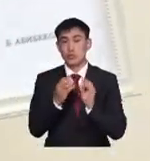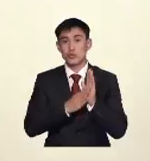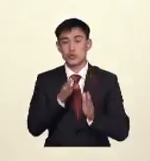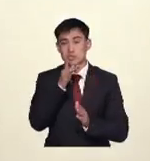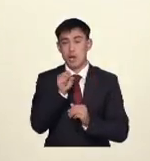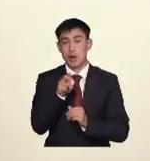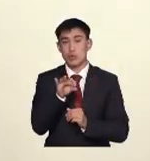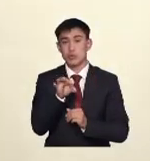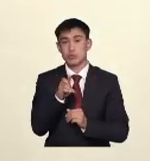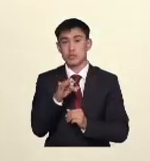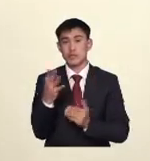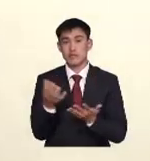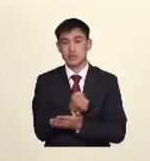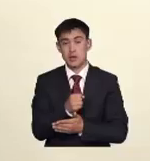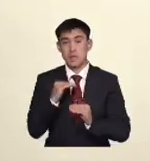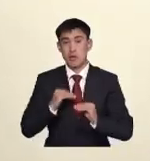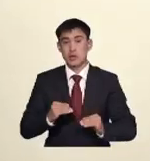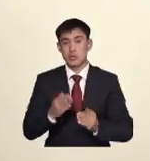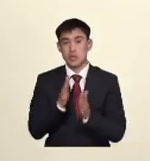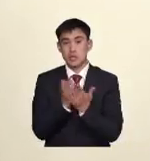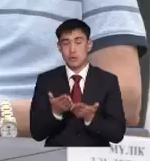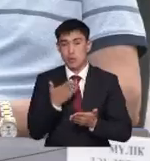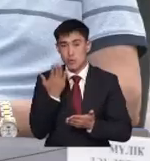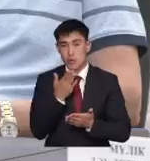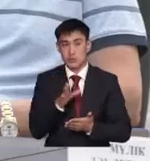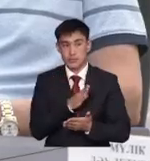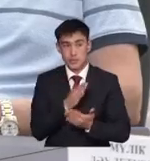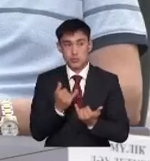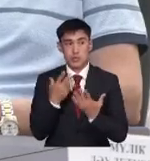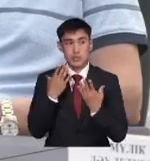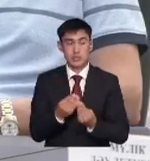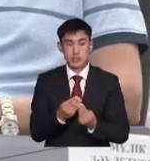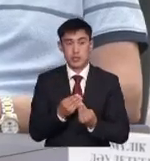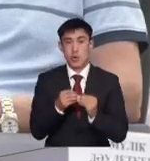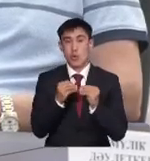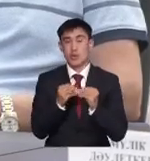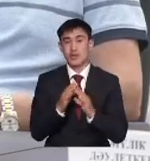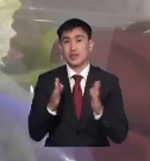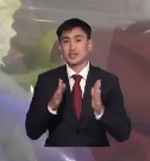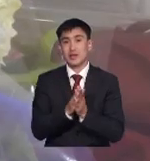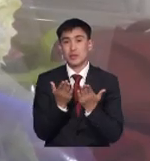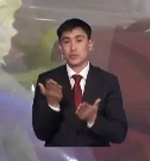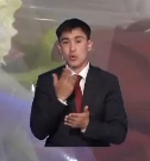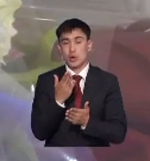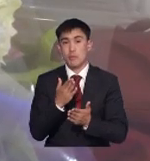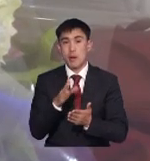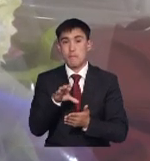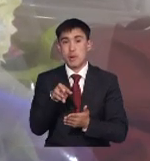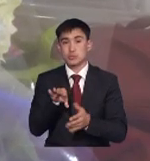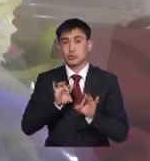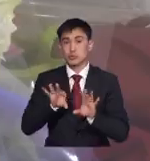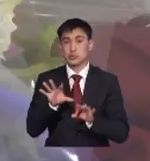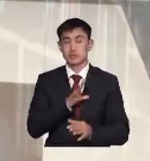Ақбота Мырзалиноваға бұйырды. Бала күннен кітап оқуға құмар болыпты. Бүгінге дейін 10-нан аса кітапты оқып, мазмұнымен бөлісіп